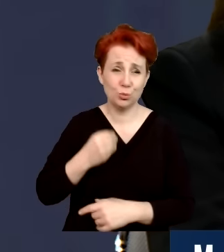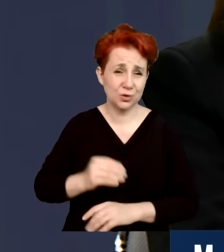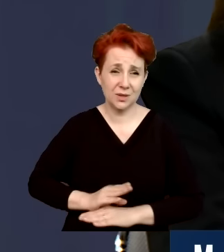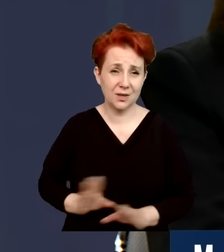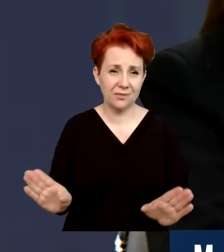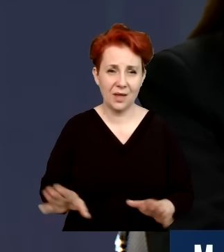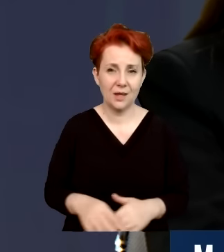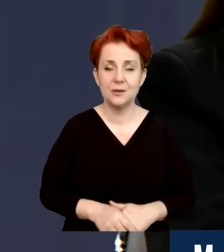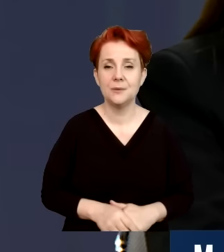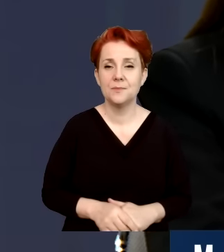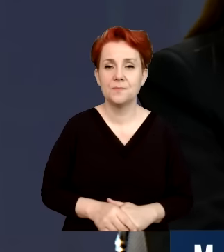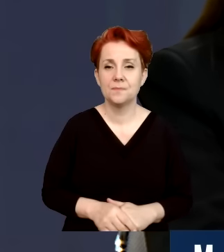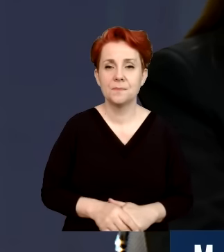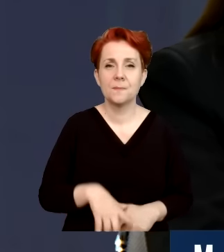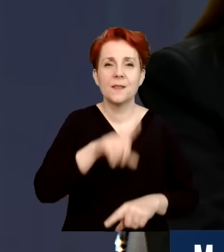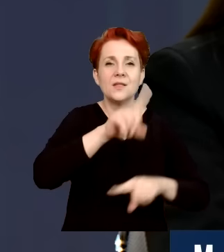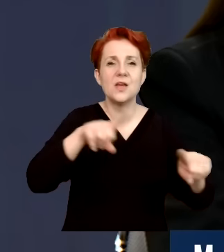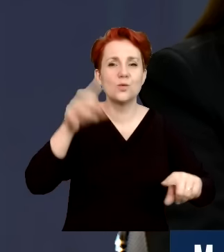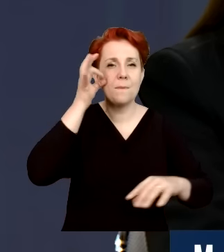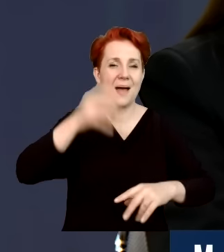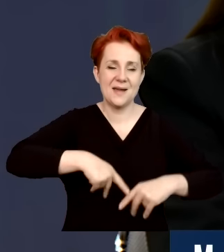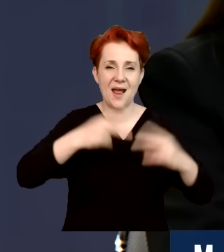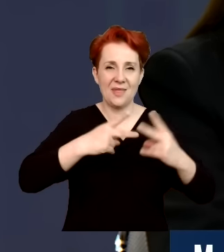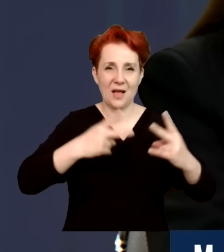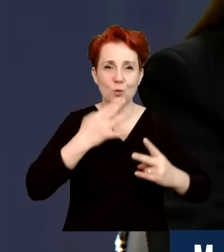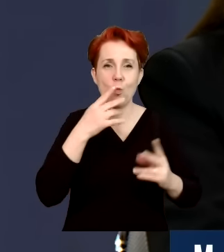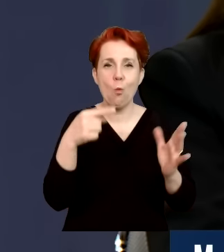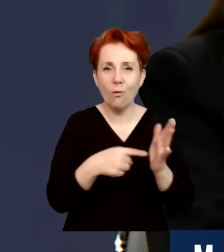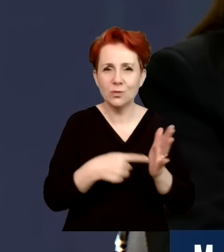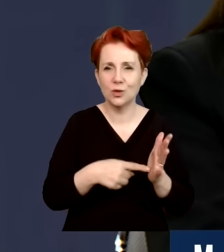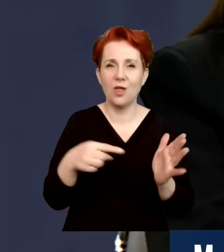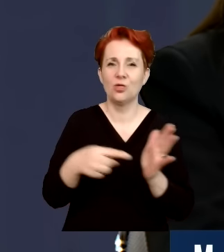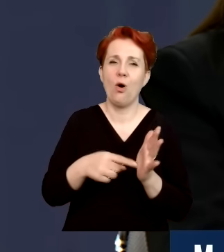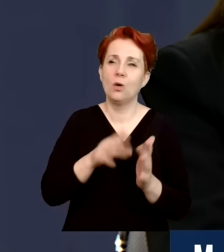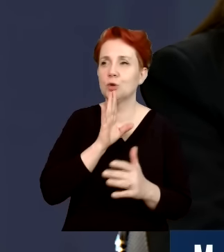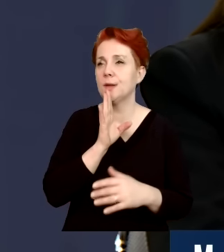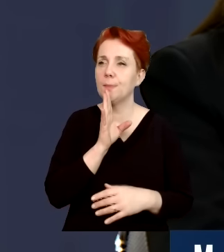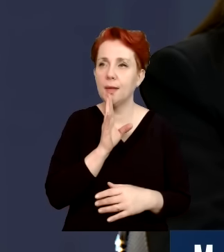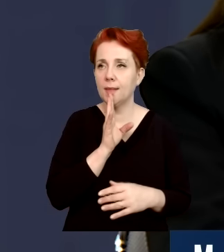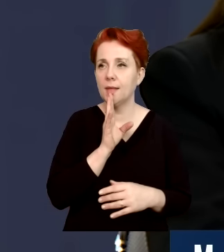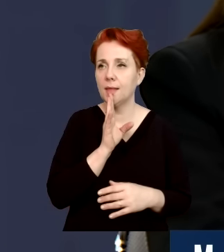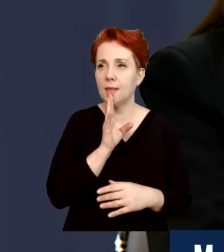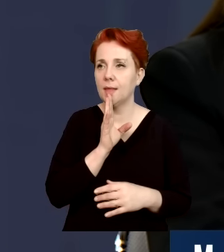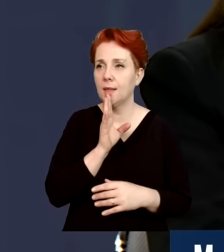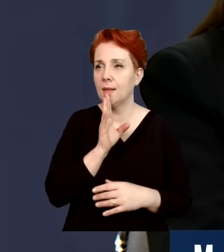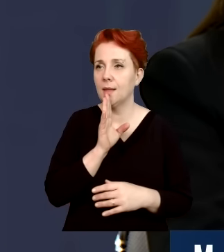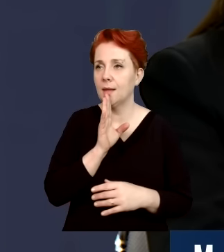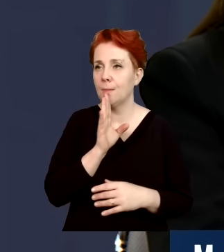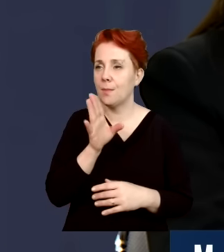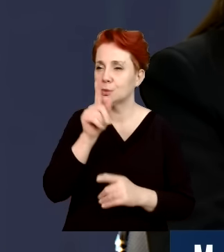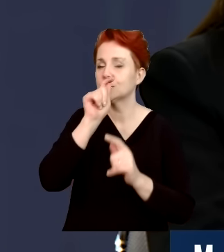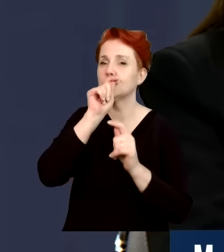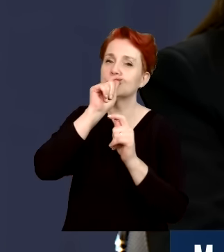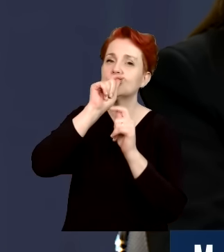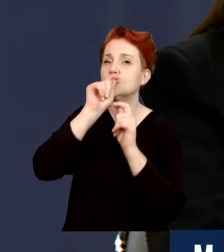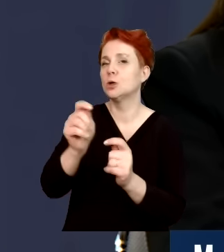jak niektórych pani redaktor, które w ogóle mówiły o tym, że to jest jakaś przepustka do tego, aby być bezkarnym w tym zakresie. No